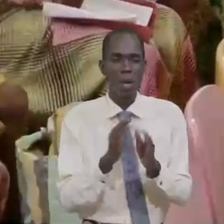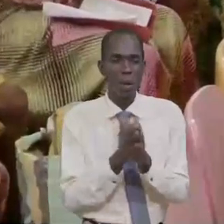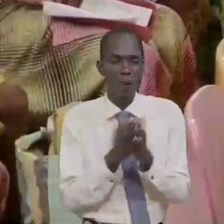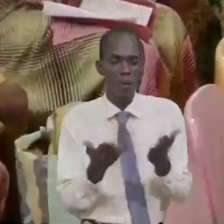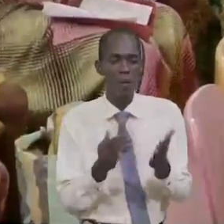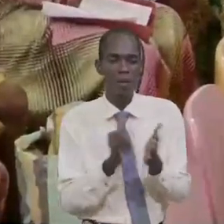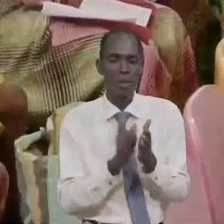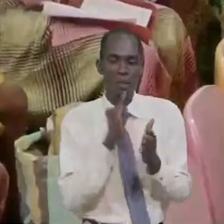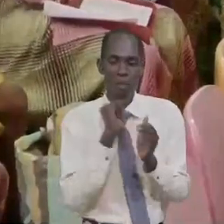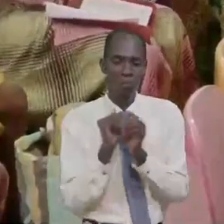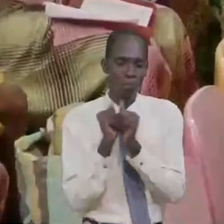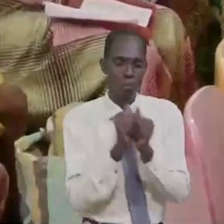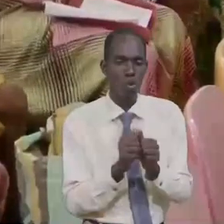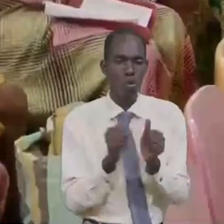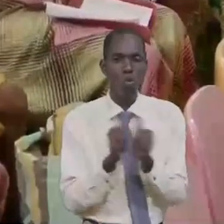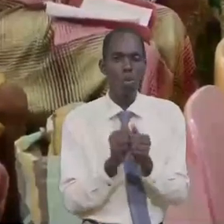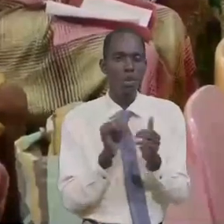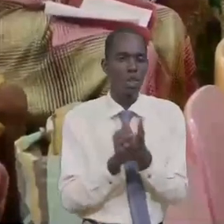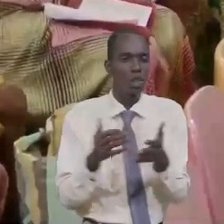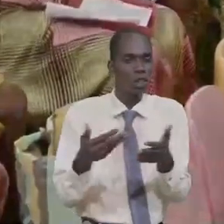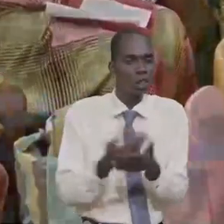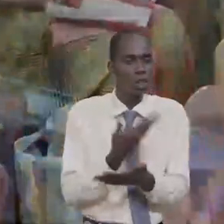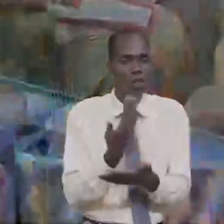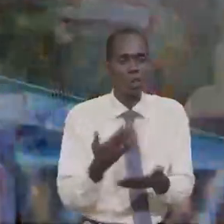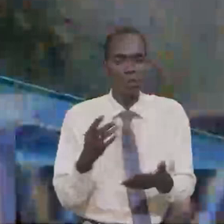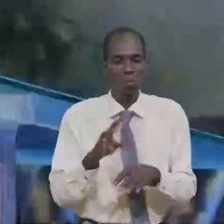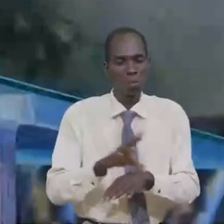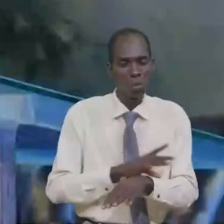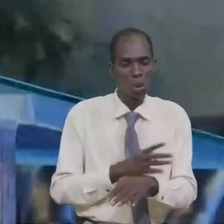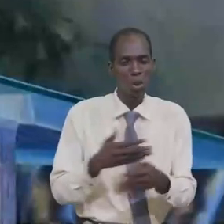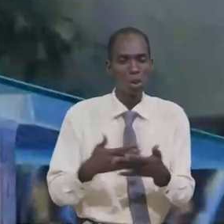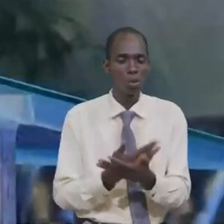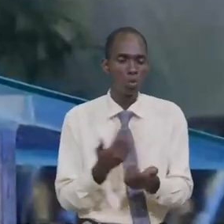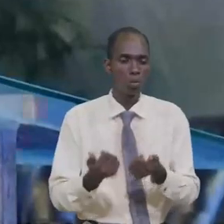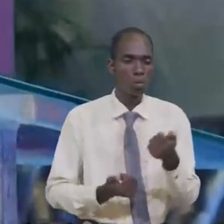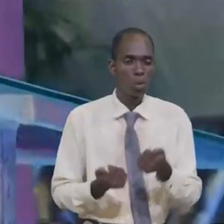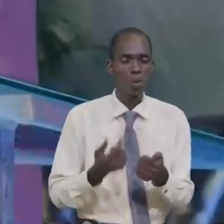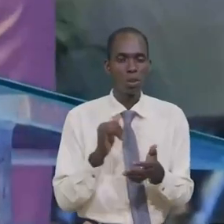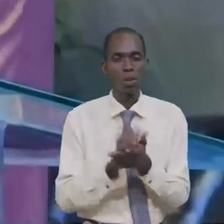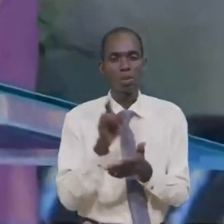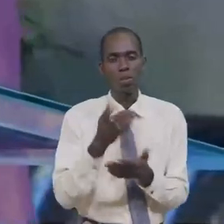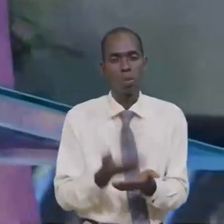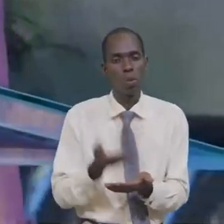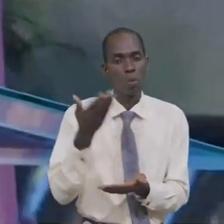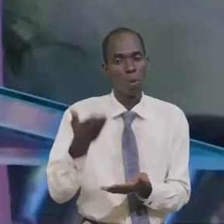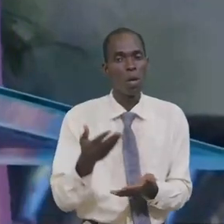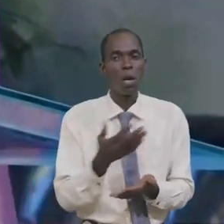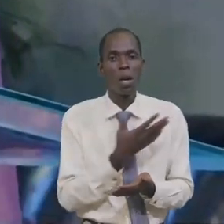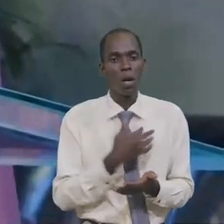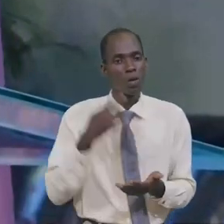cette machine qui te donne toutes les informations tout ce qu'il faut maintenant tu peux recevoir le meilleur